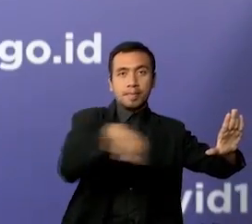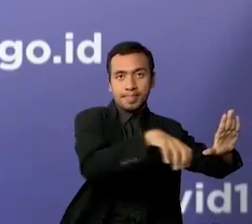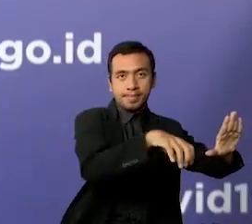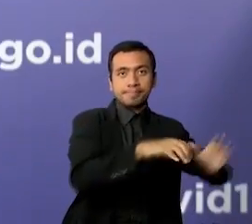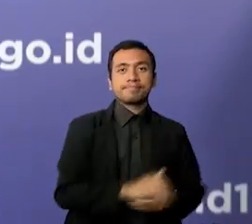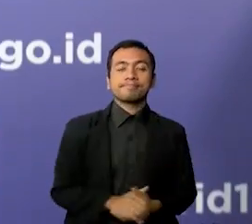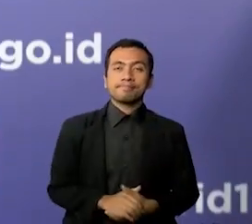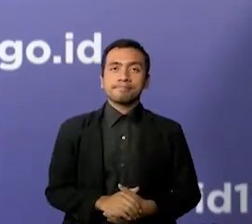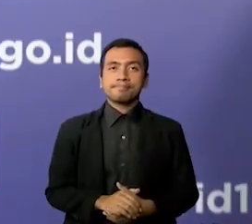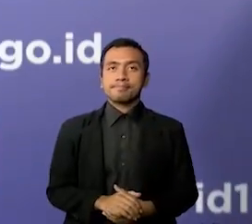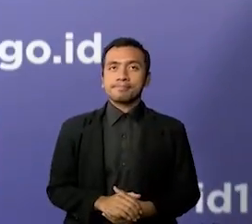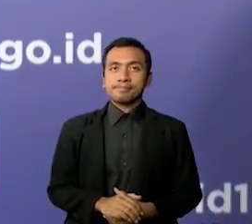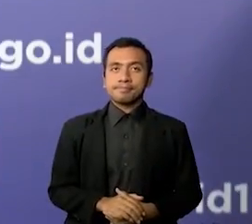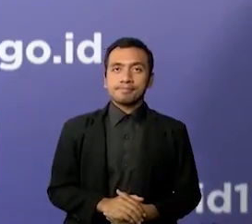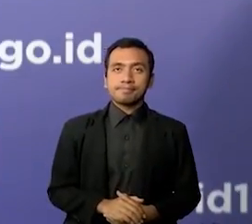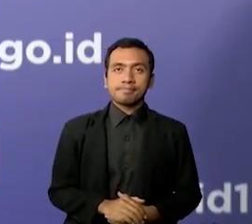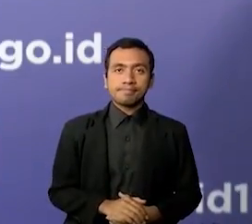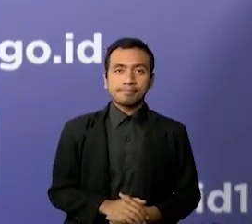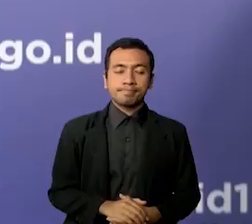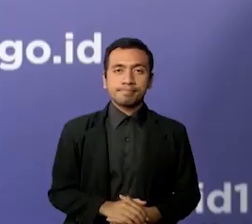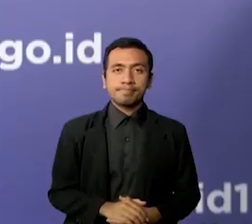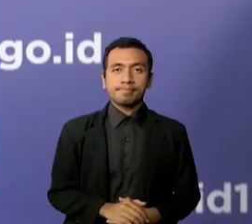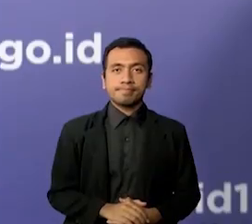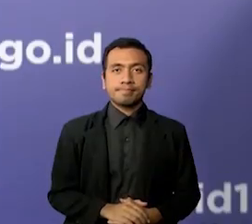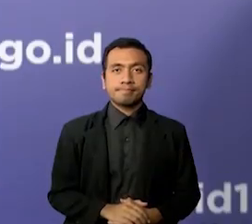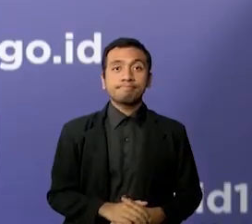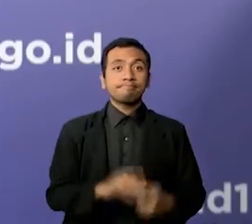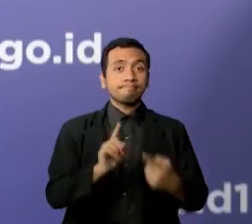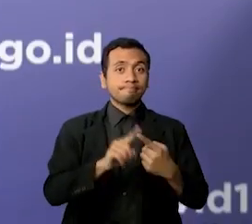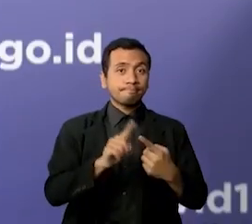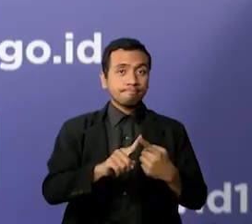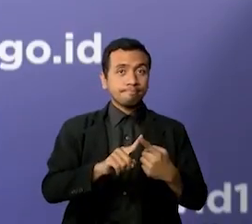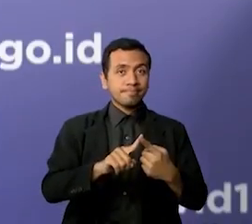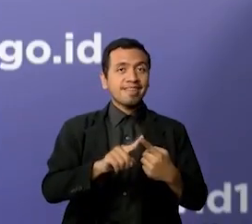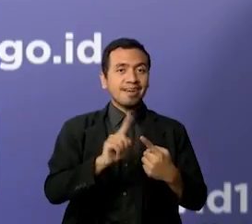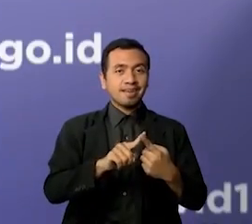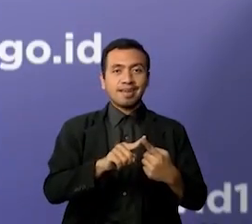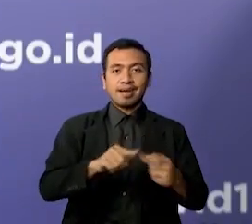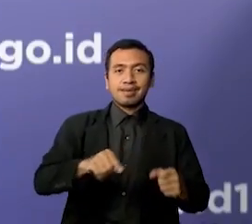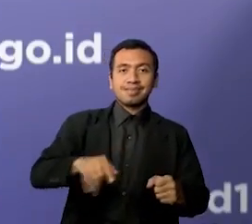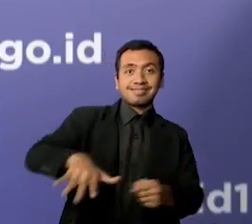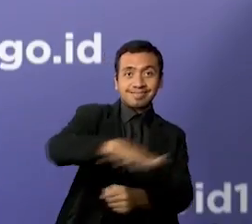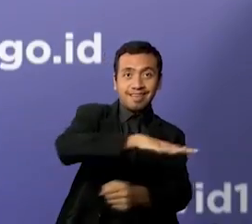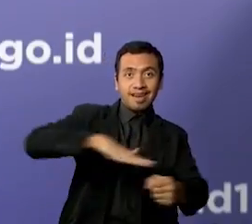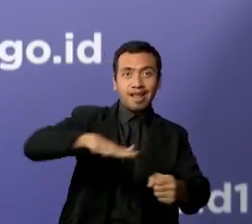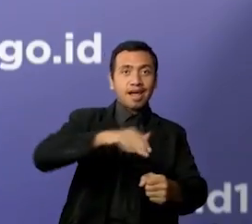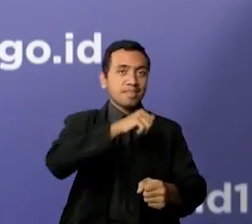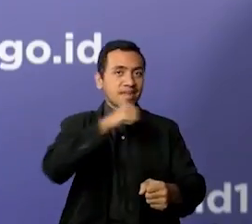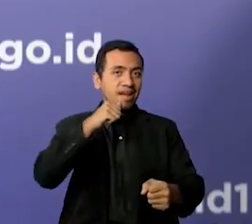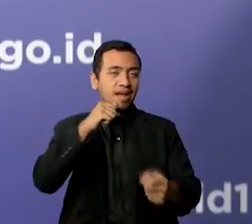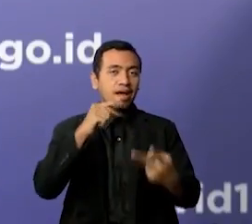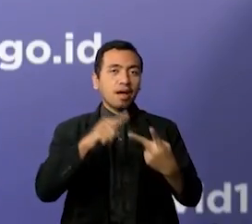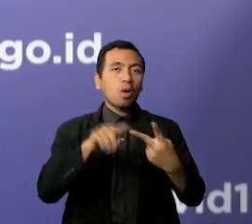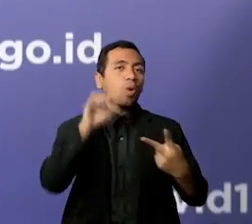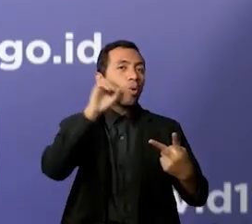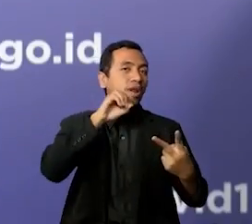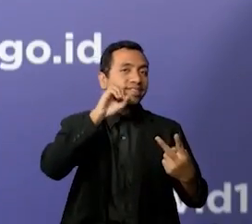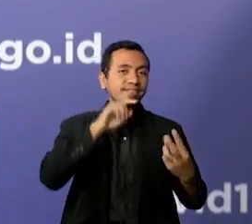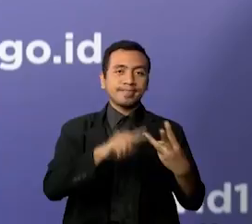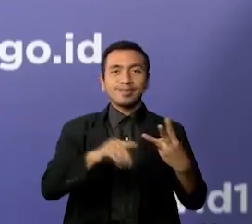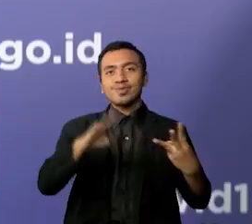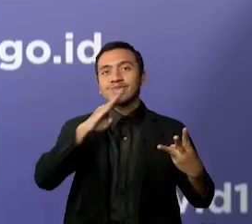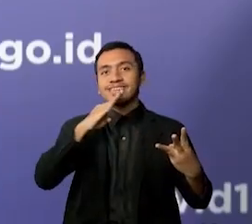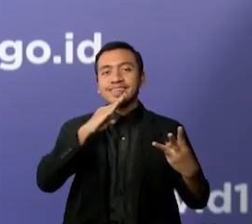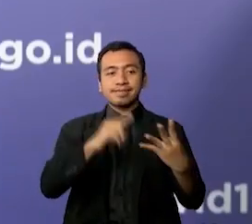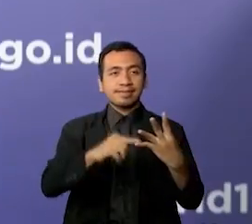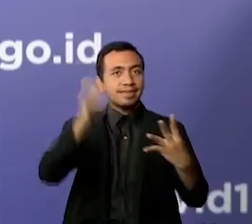kami ingin menyampaikan tentang adanya zona berwarna merah, oranye, kuning,